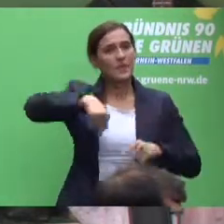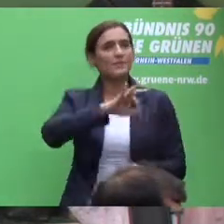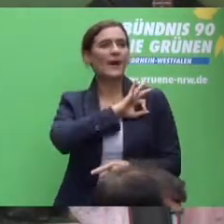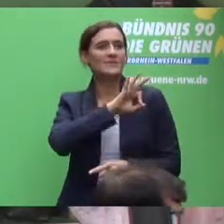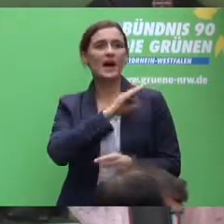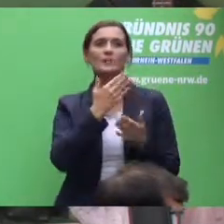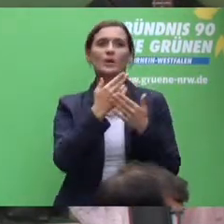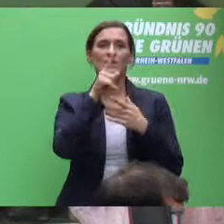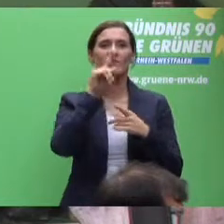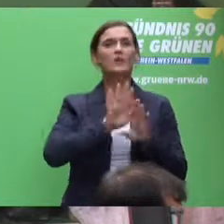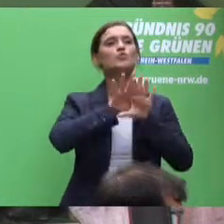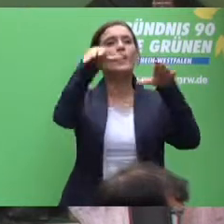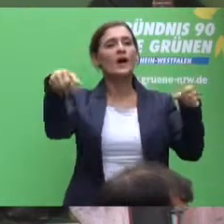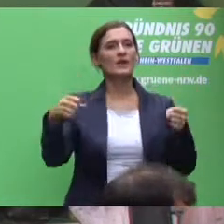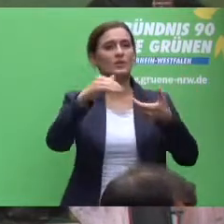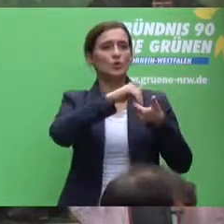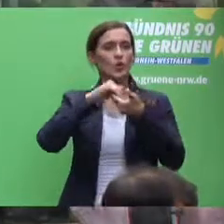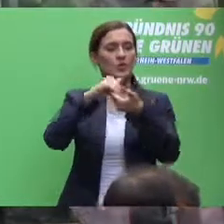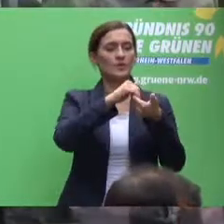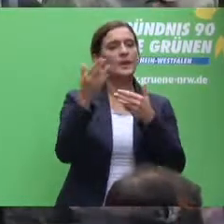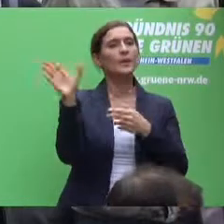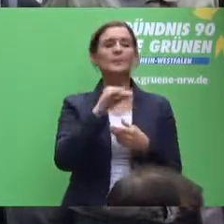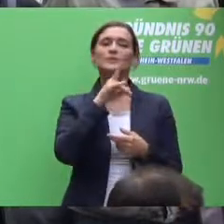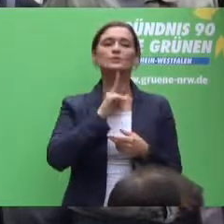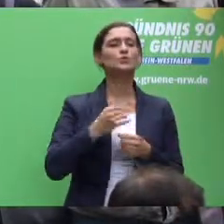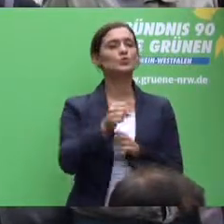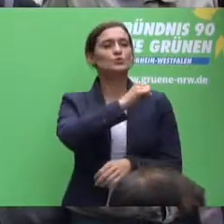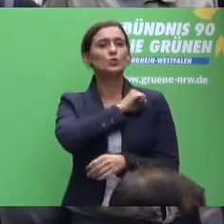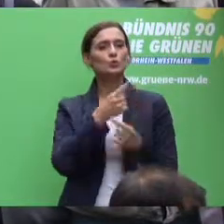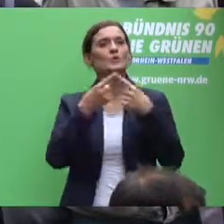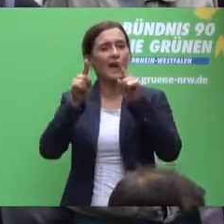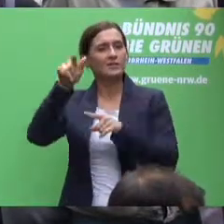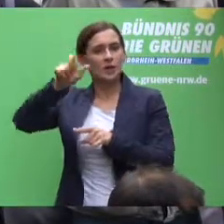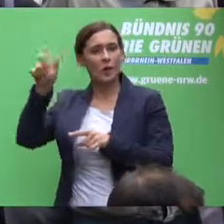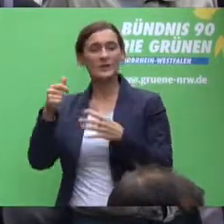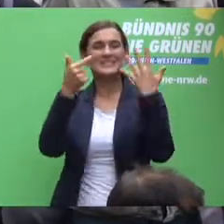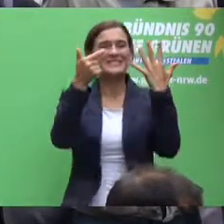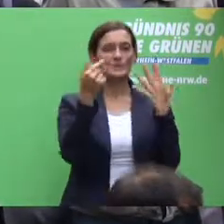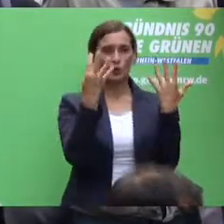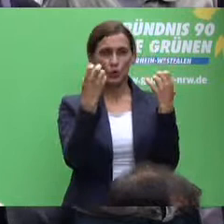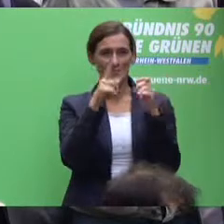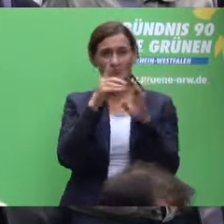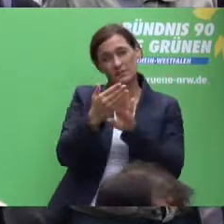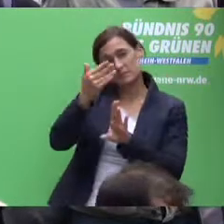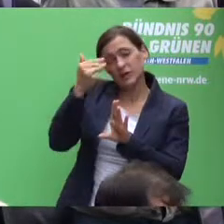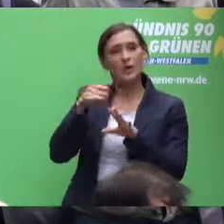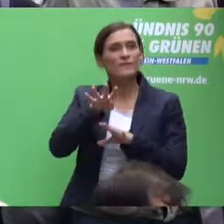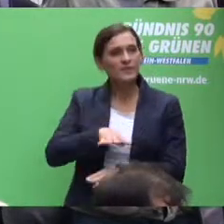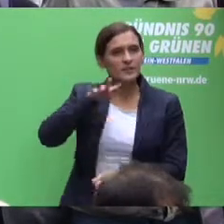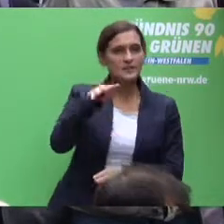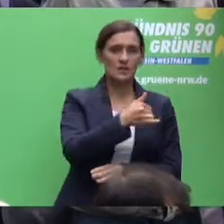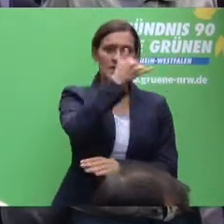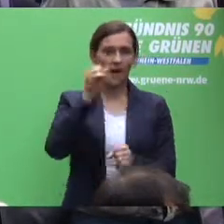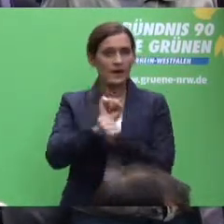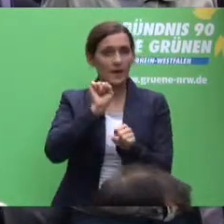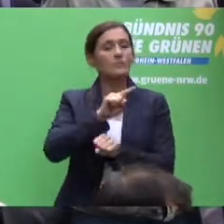parteiübergreifenden Koalition mit Rita Süssmuth und anderen es 97 nach 14 Jahren Kampf gelungen ist,